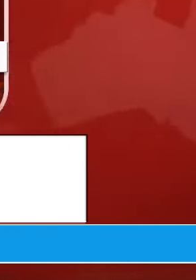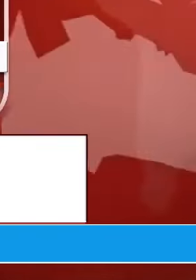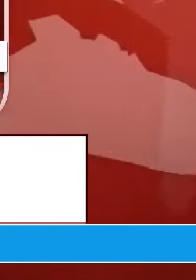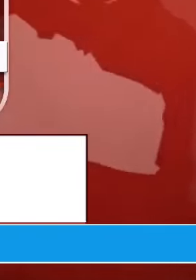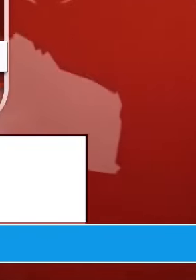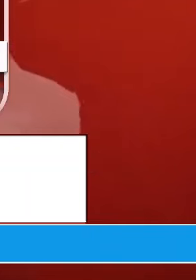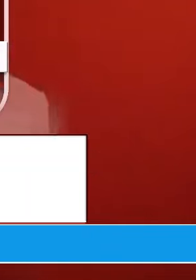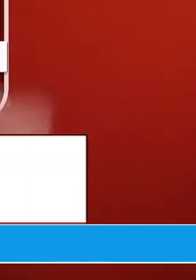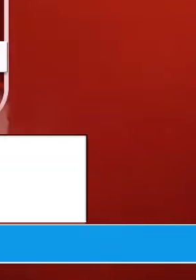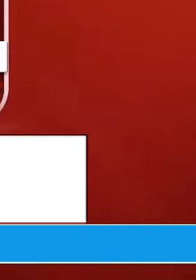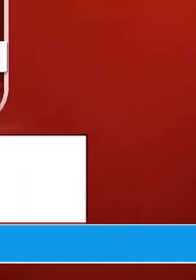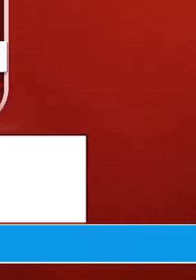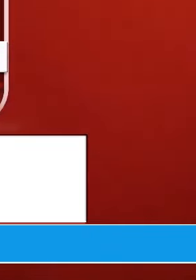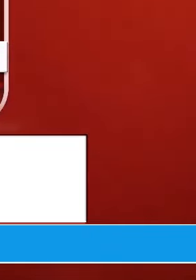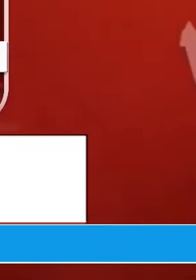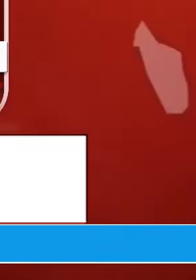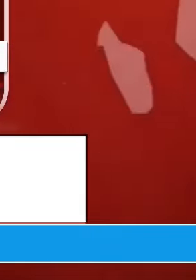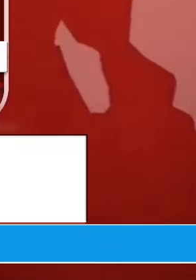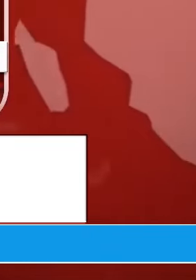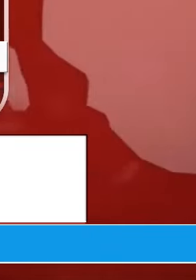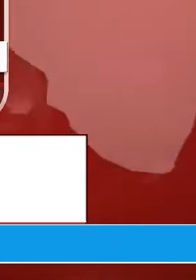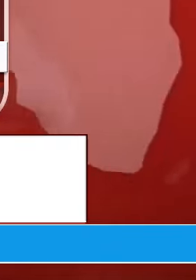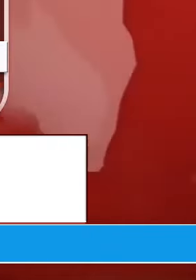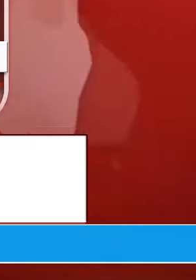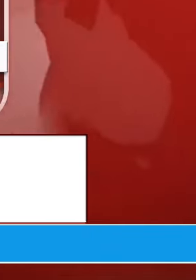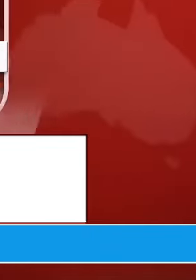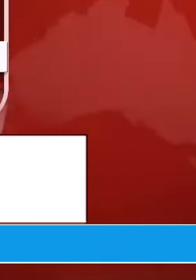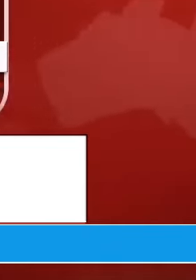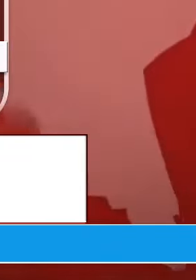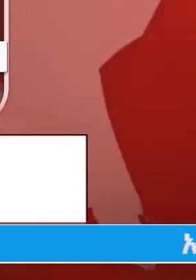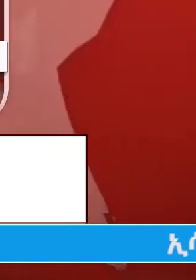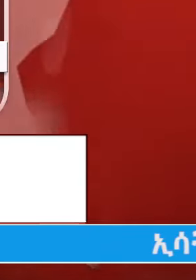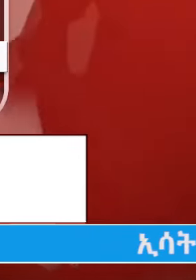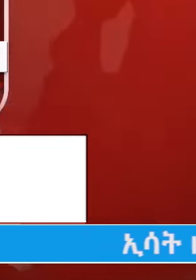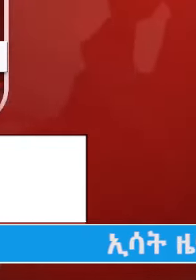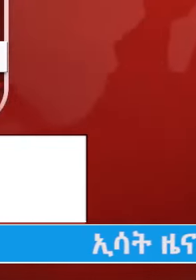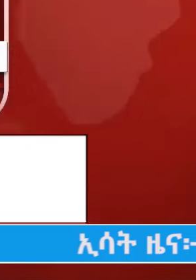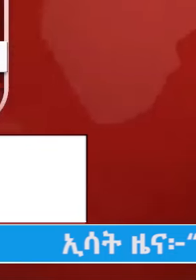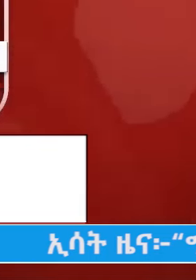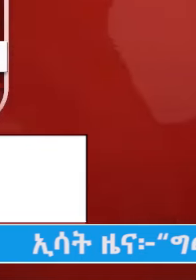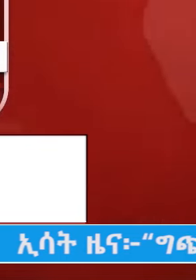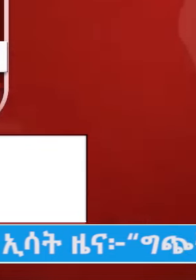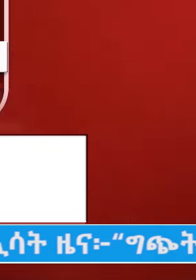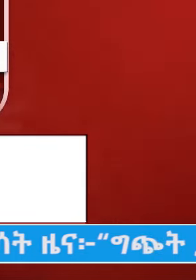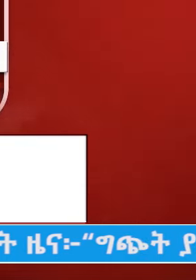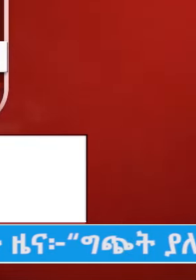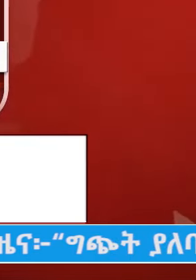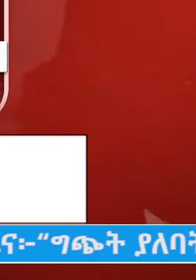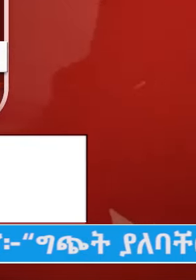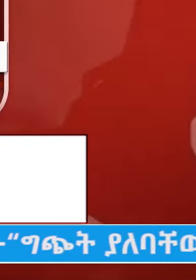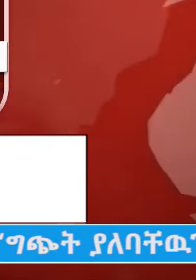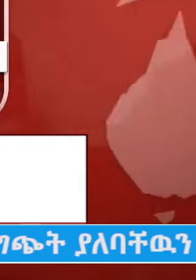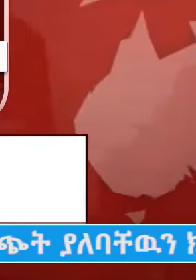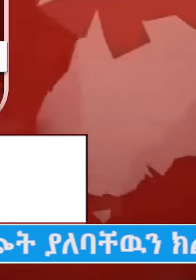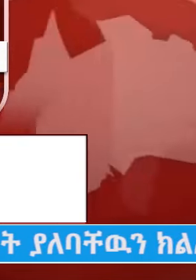ብሎ ያወጣው ነገር ነበረ። ግን ያው አፍሪካ ሀገሮች በአይኤምኤፍ እና ዓለም ባንክ ላይ ከነሱ የሚገኘው ስጦታ